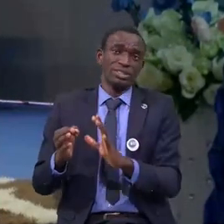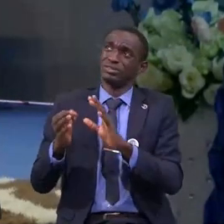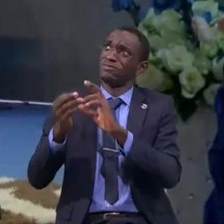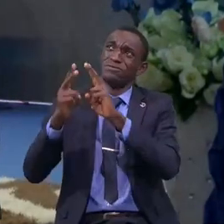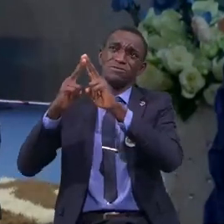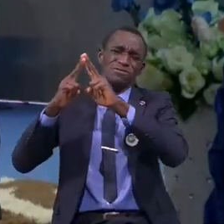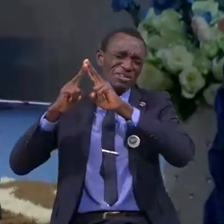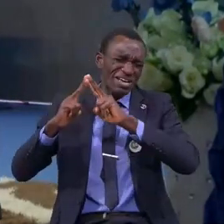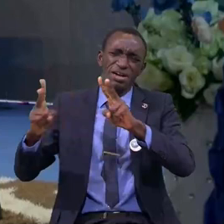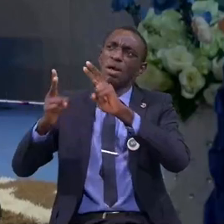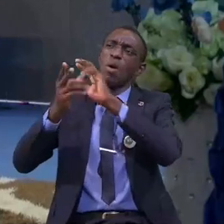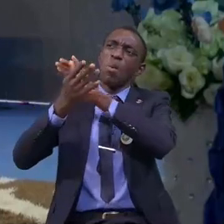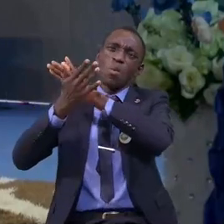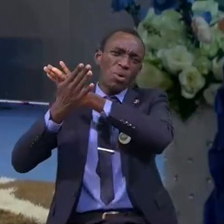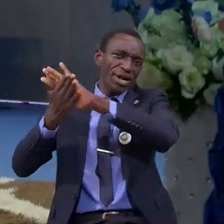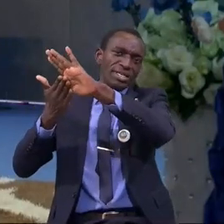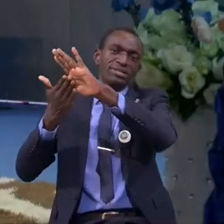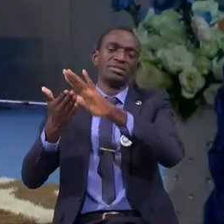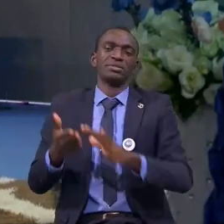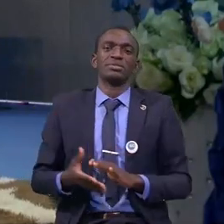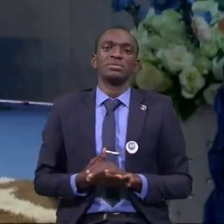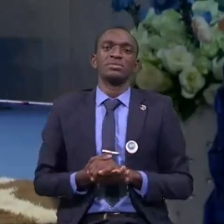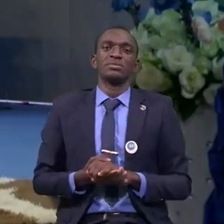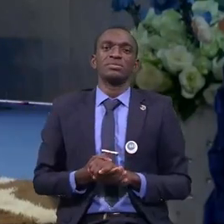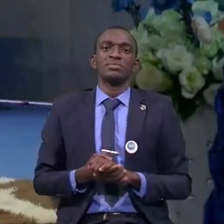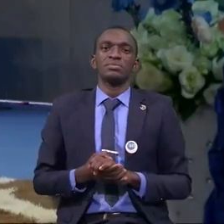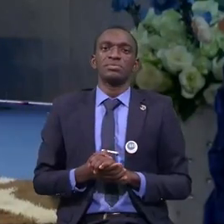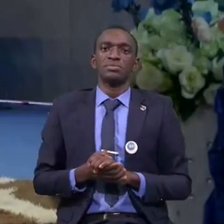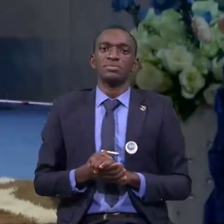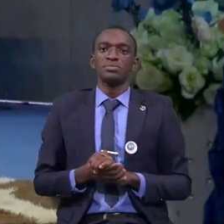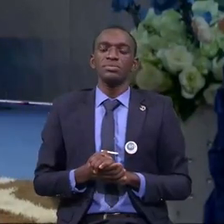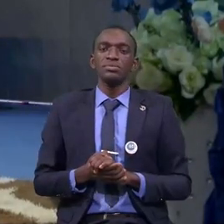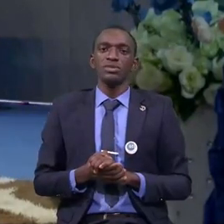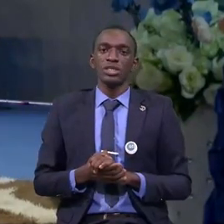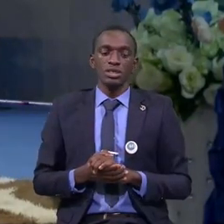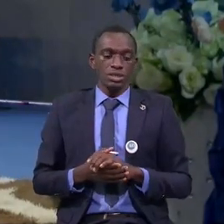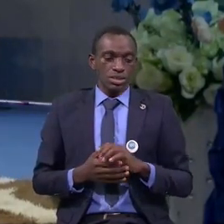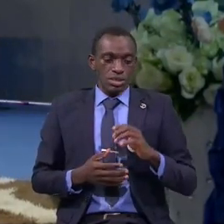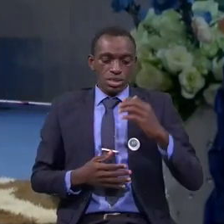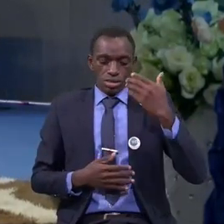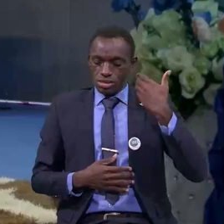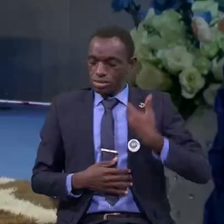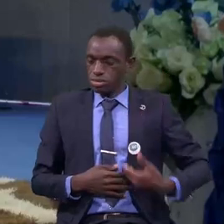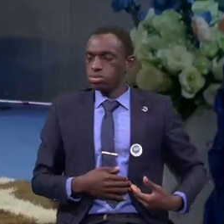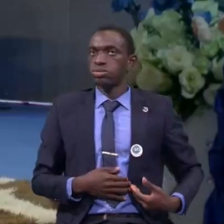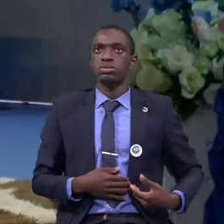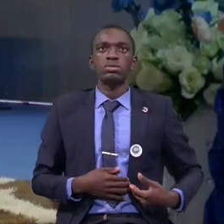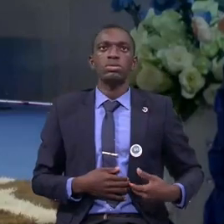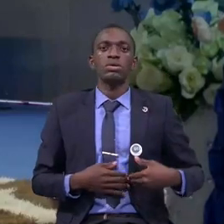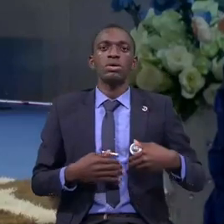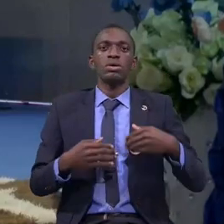Et quand il a vu la couleur, la sainteté blanchâtre du sein, immaculément